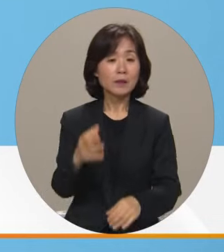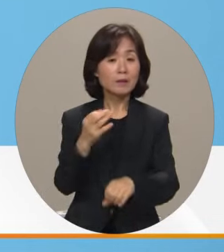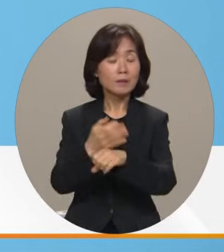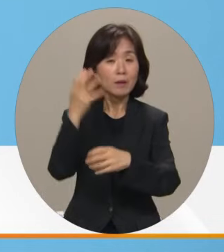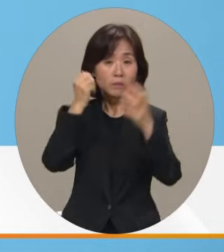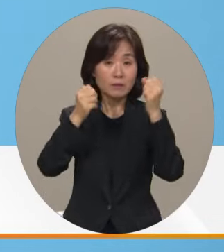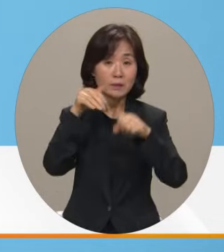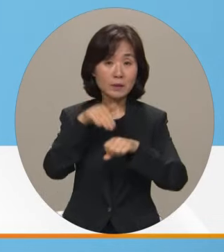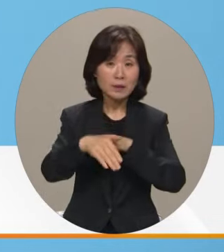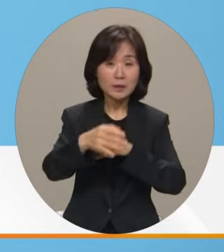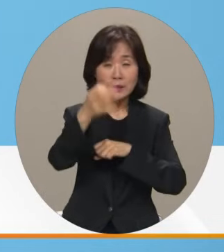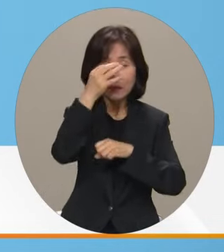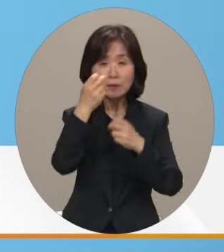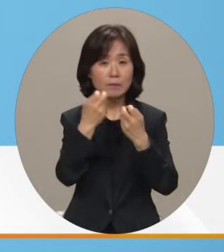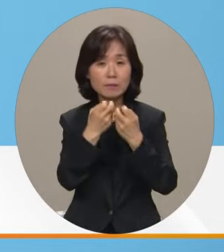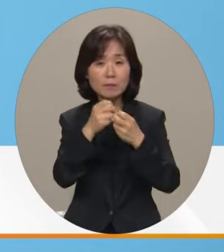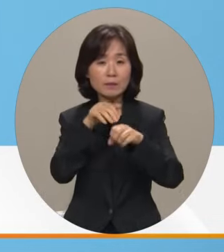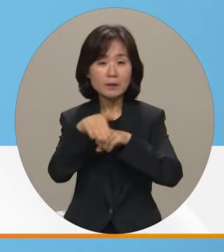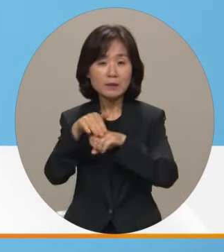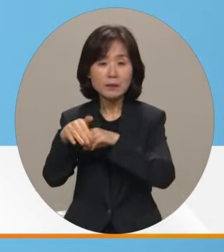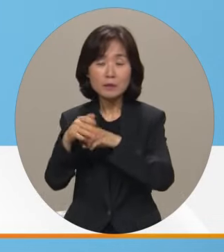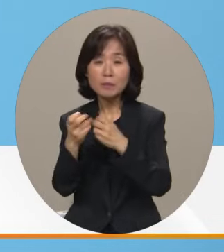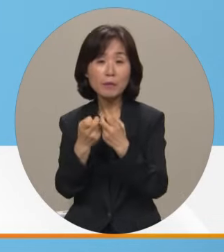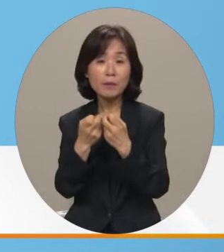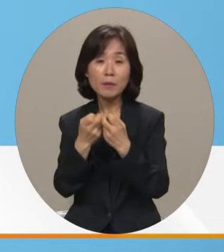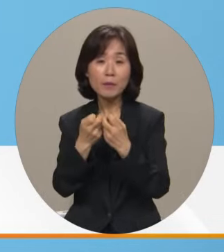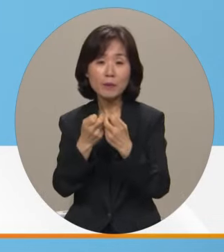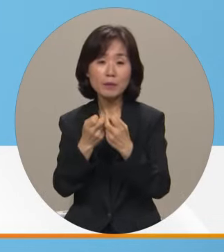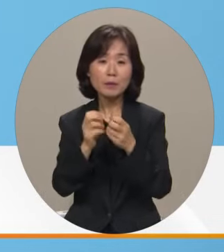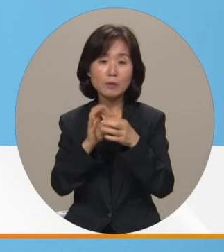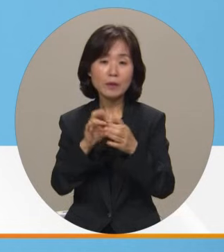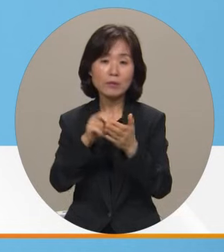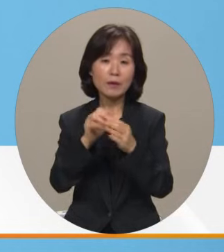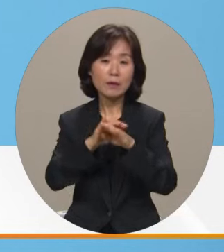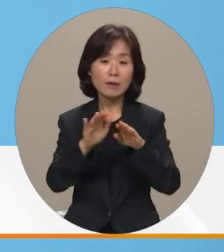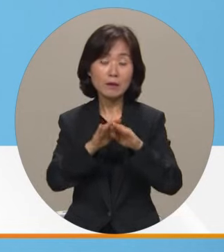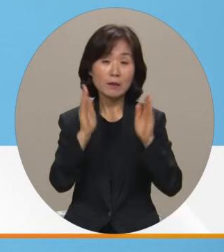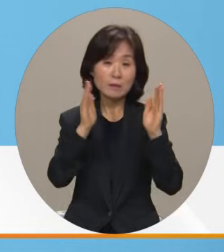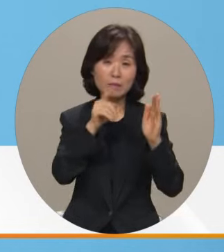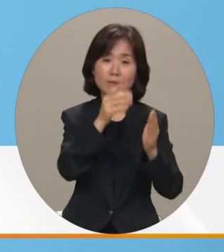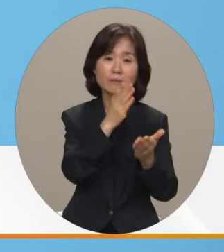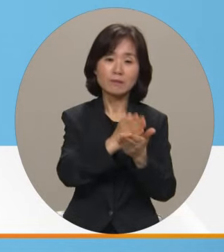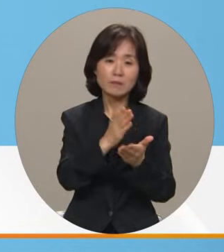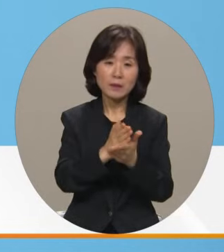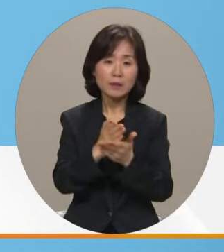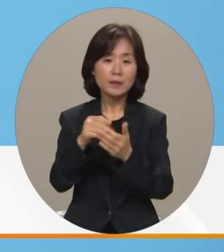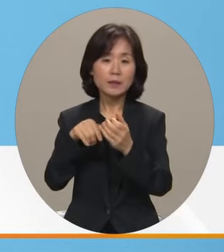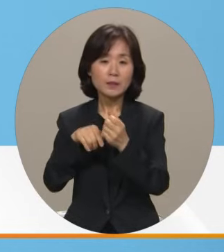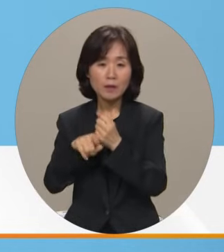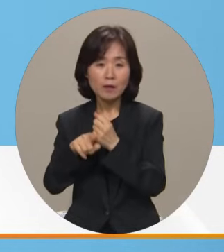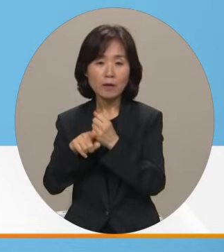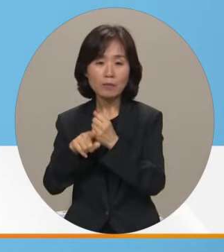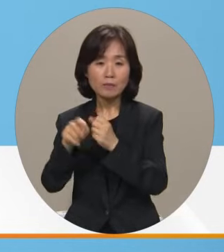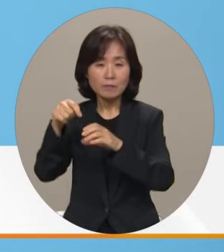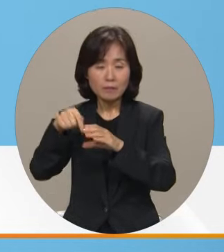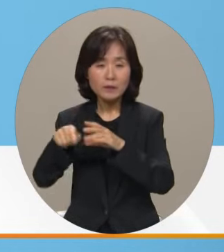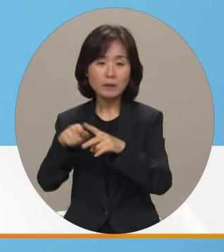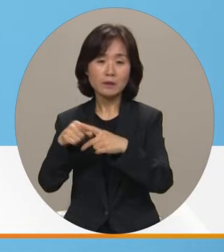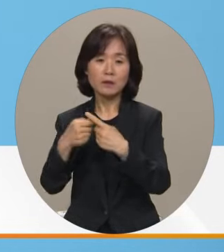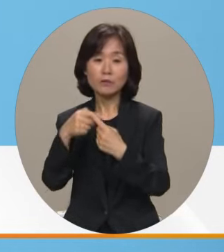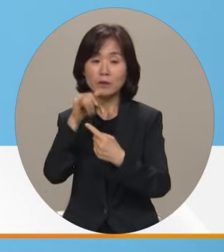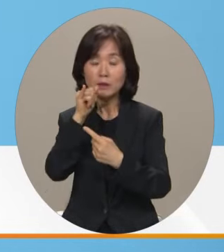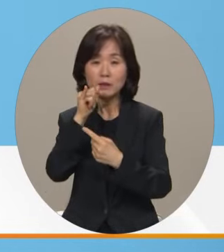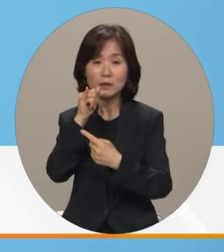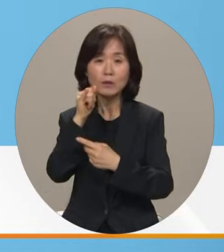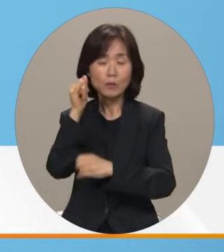학습보다는 개념에 대한 깊이 있는 학습 즉 요령보다는 원칙적인 수학학습 수능